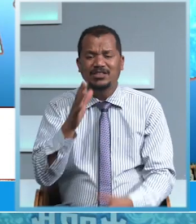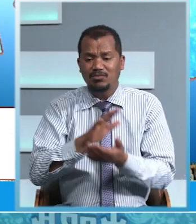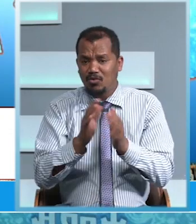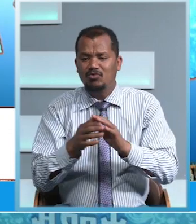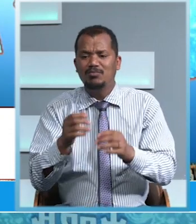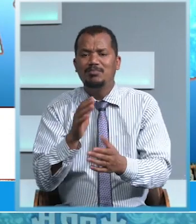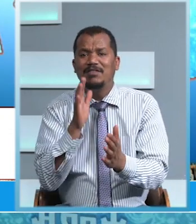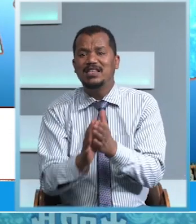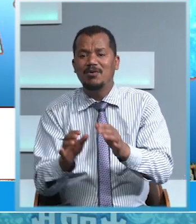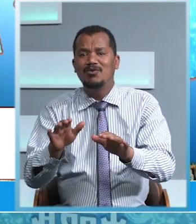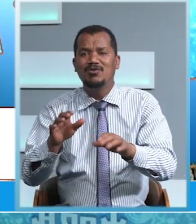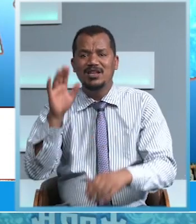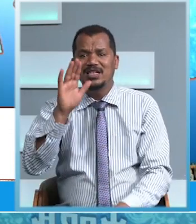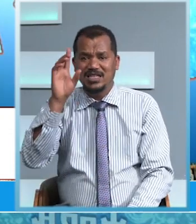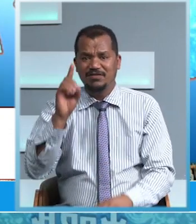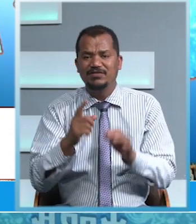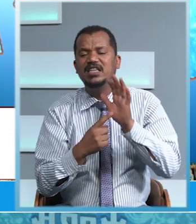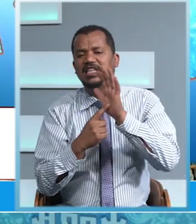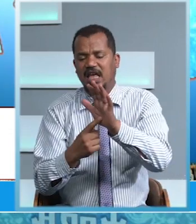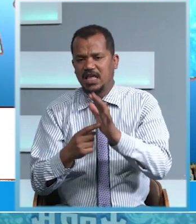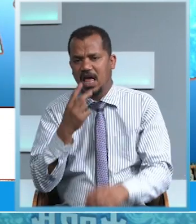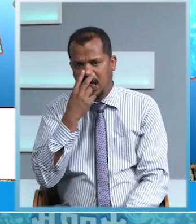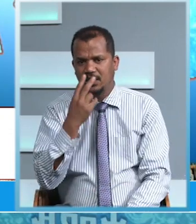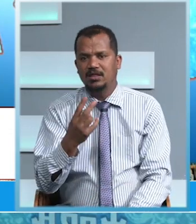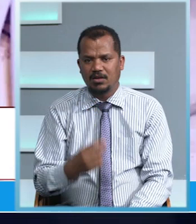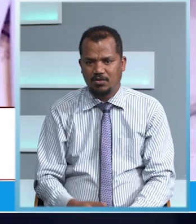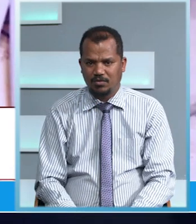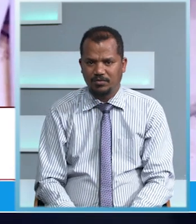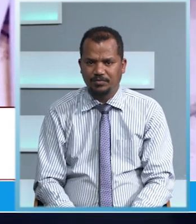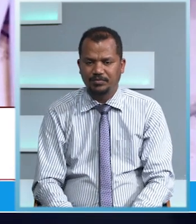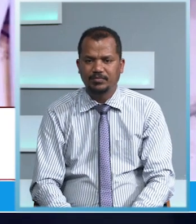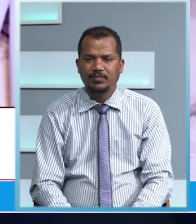መሆኑን በፈጸመው ግፍና ውድመት እንዳሳየ ጠቁመዋል።